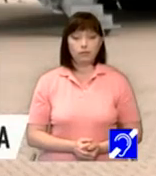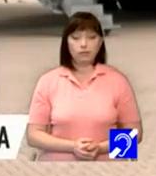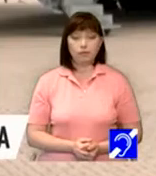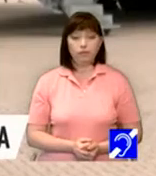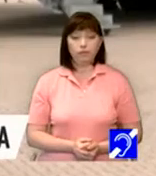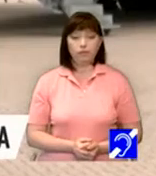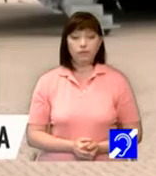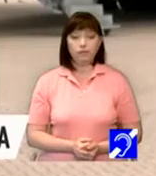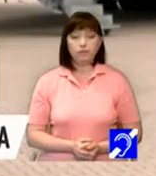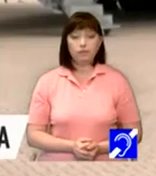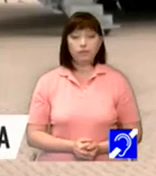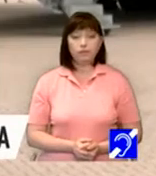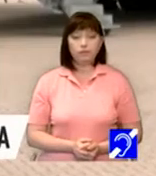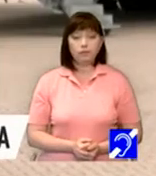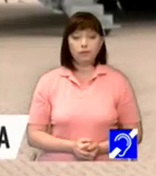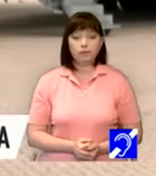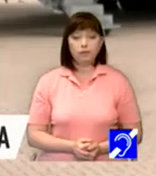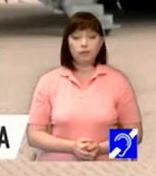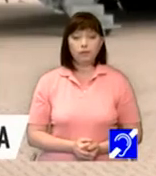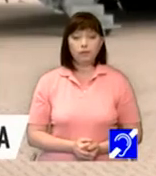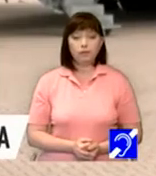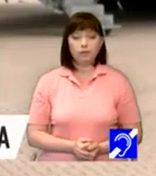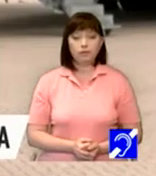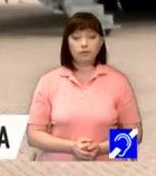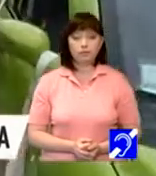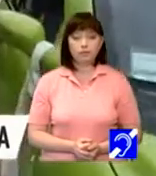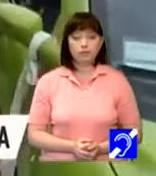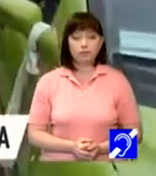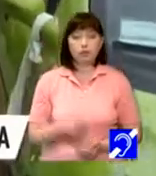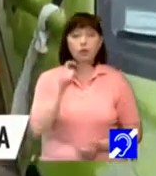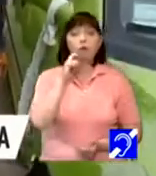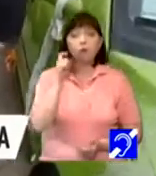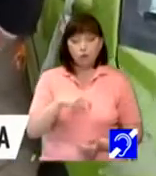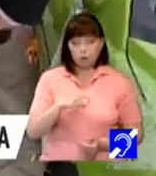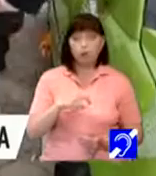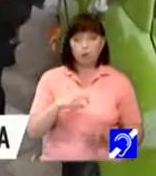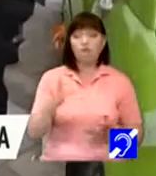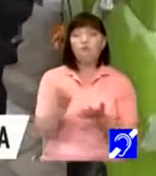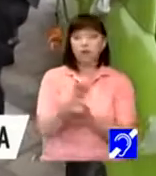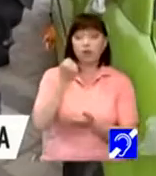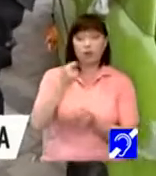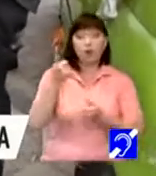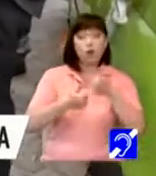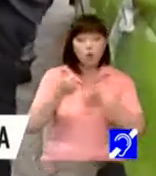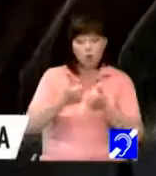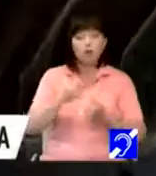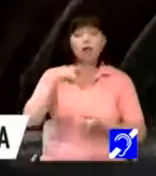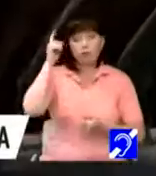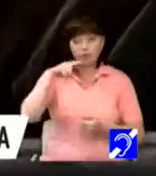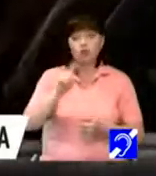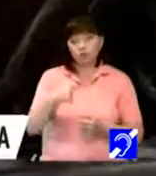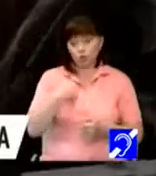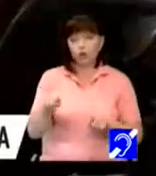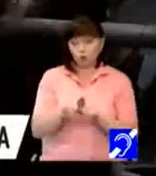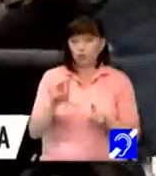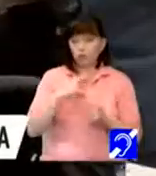cafes and restaurants in a way that they weren't even a few weeks ago. Ucrainienii au câștigat concursul, știu că și noi am avut un